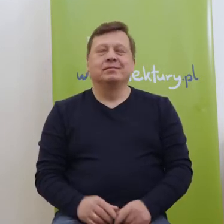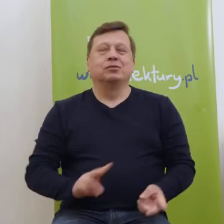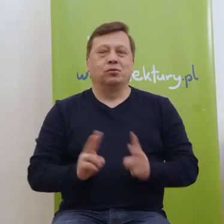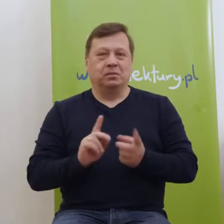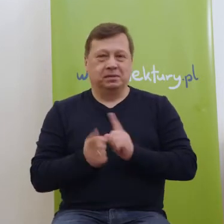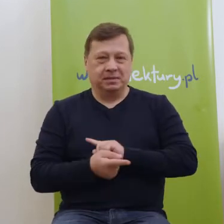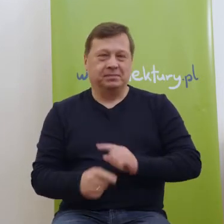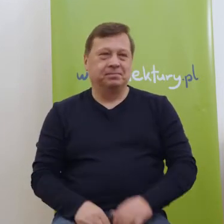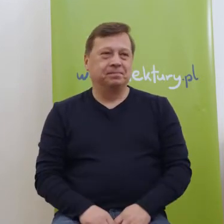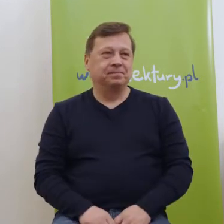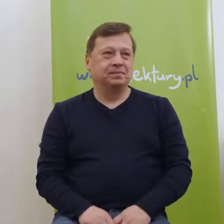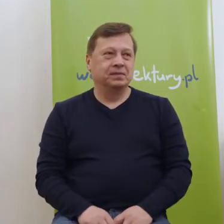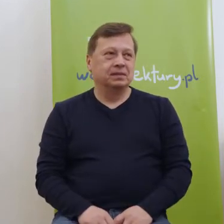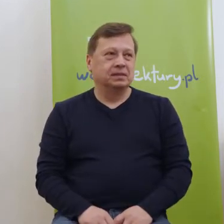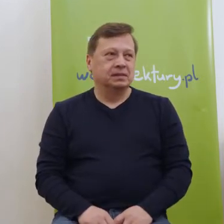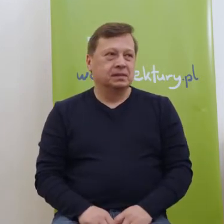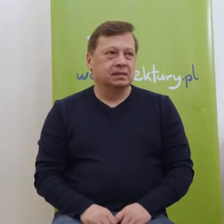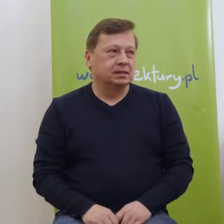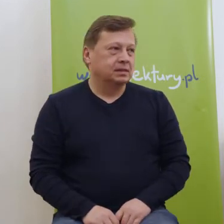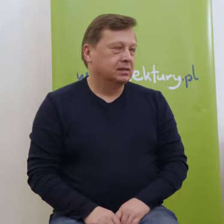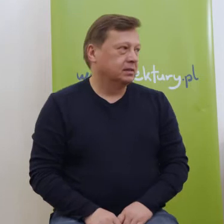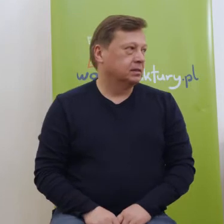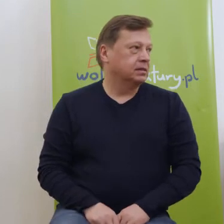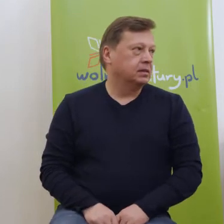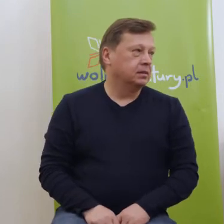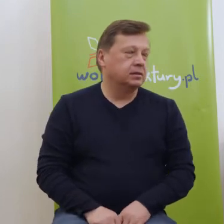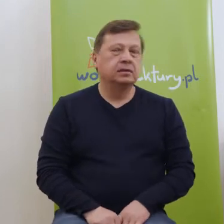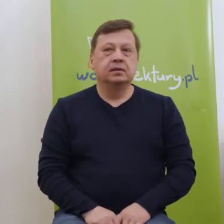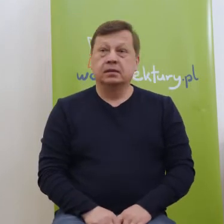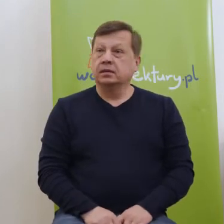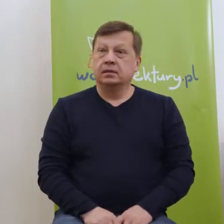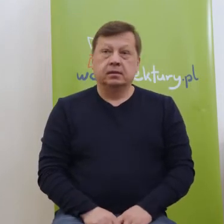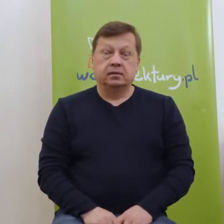dobry. Podziwiam Państwa pracę bardzo.